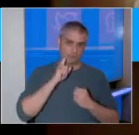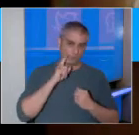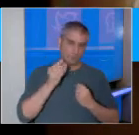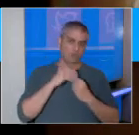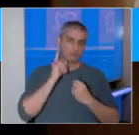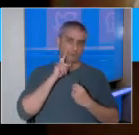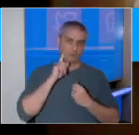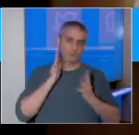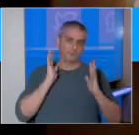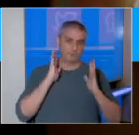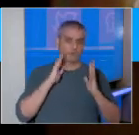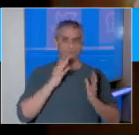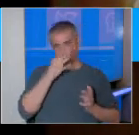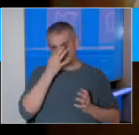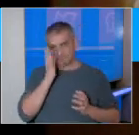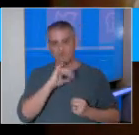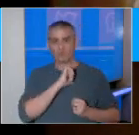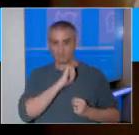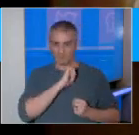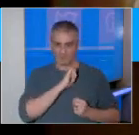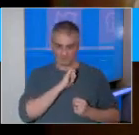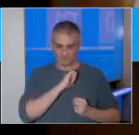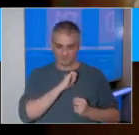על עוד שמות מאוד מאוד מסקרנים ומעניינים,